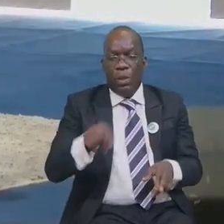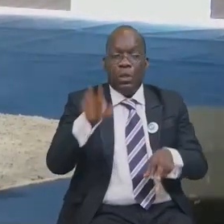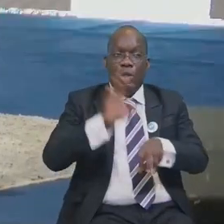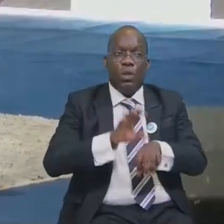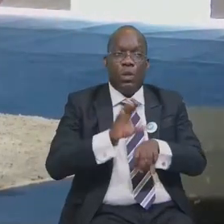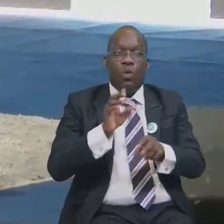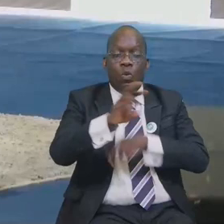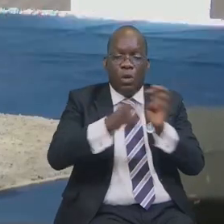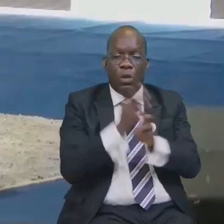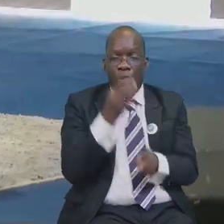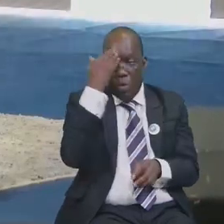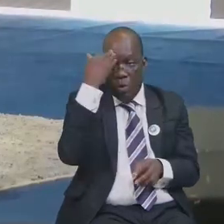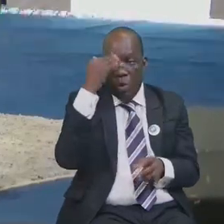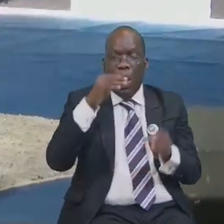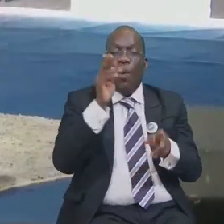ceux du dehors,